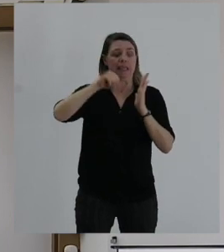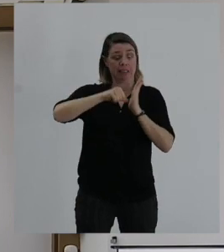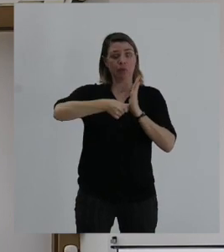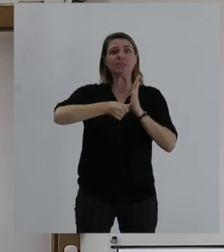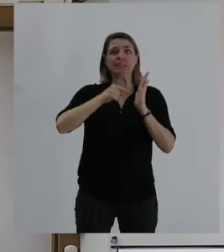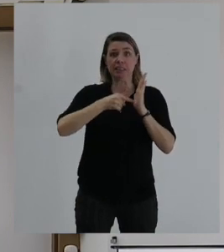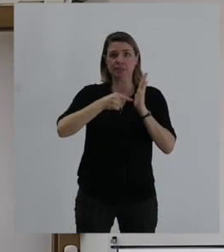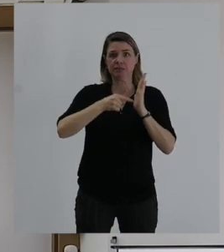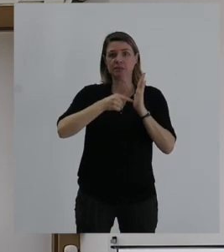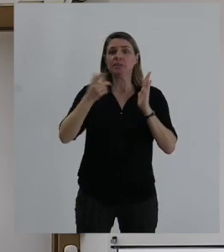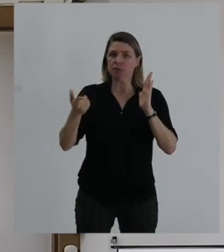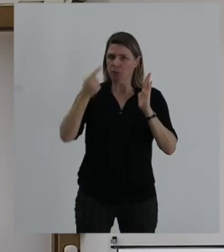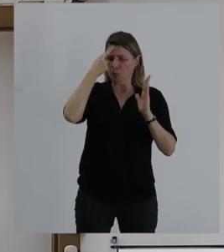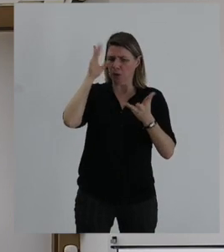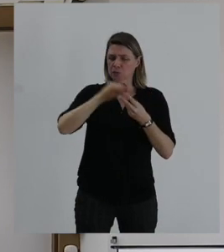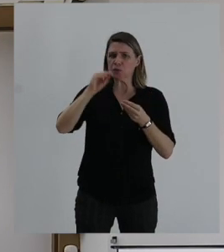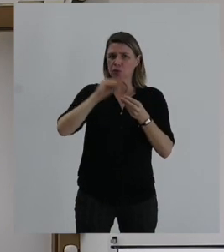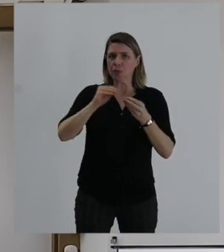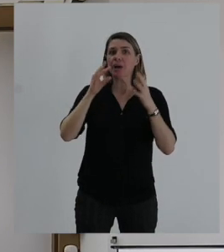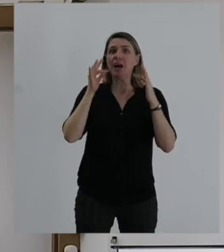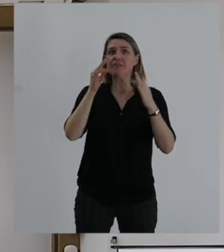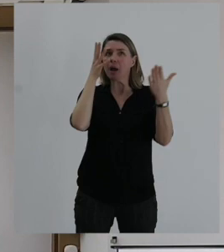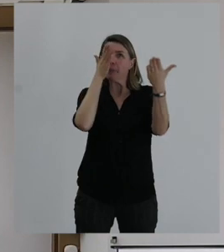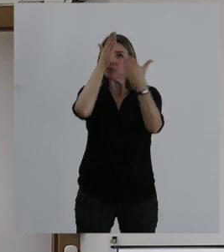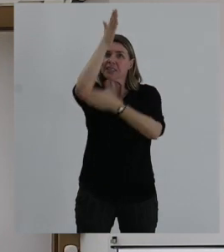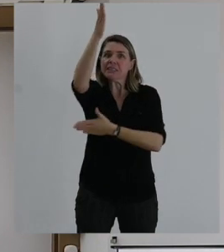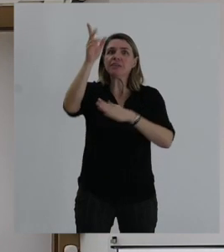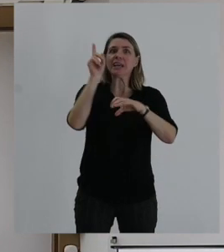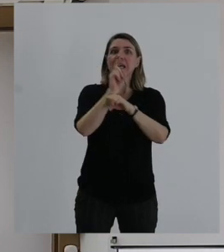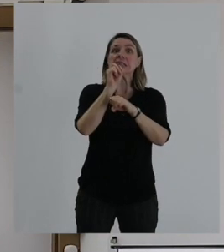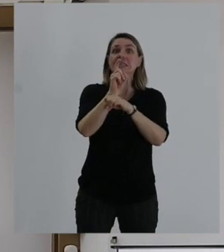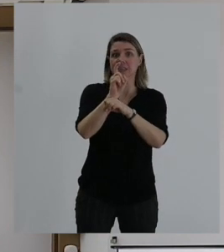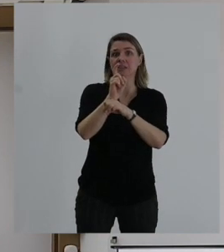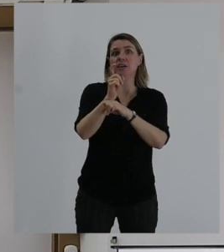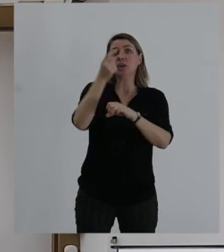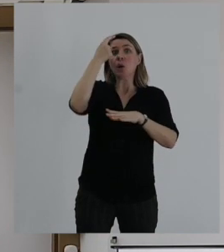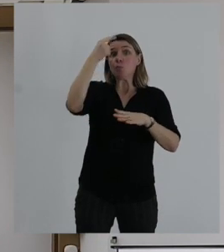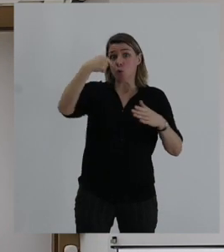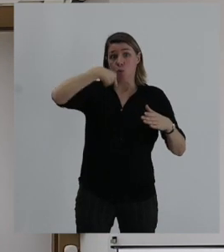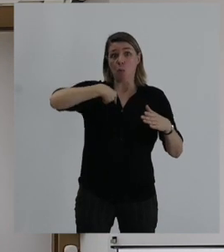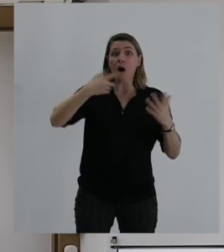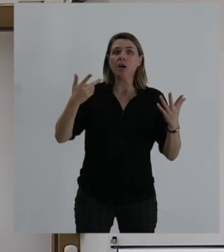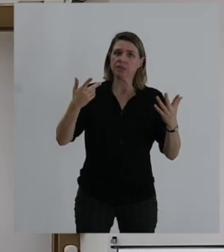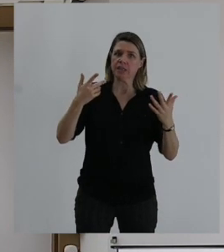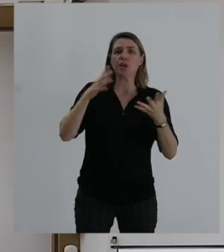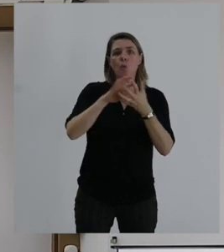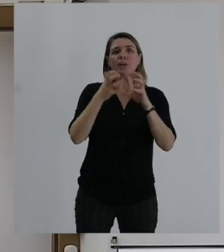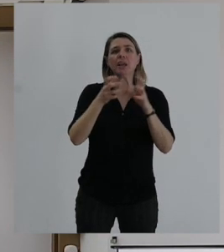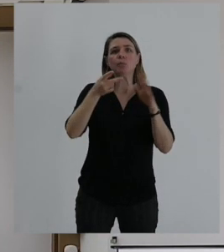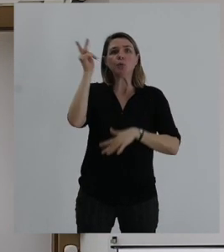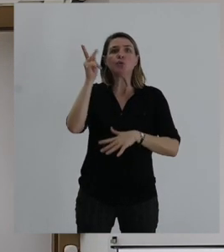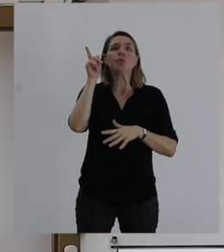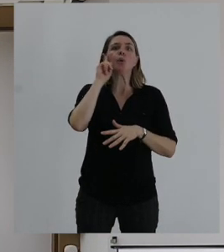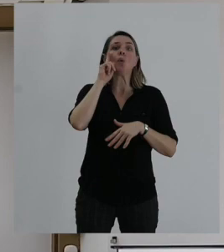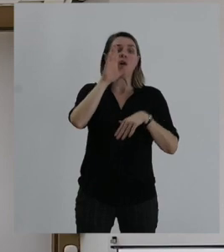d'identité, ça me pose question, cette question de perspective critique, parce que vraiment pour moi les campus connectés, il faudrait déjà se poser la question, ce que j'ai vu c'est